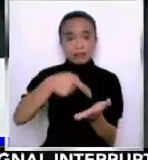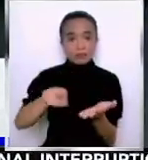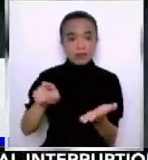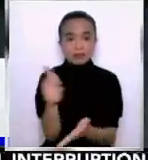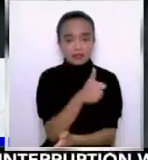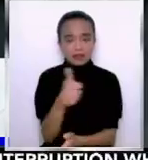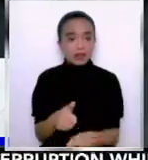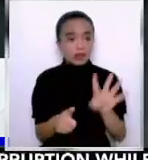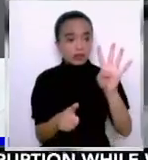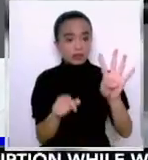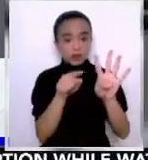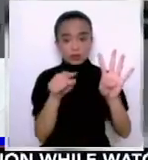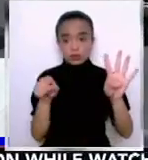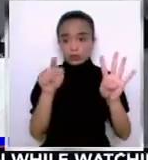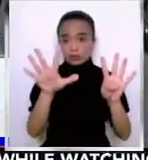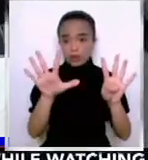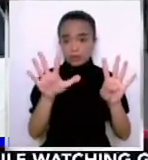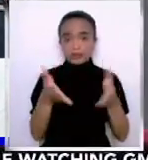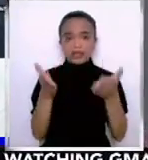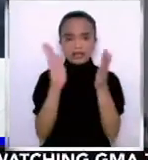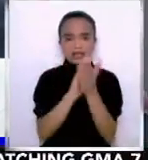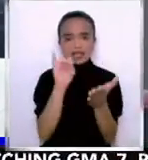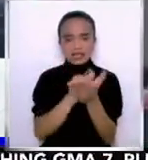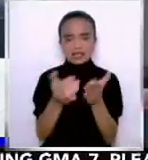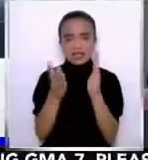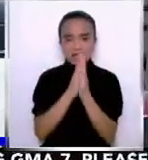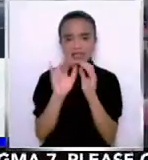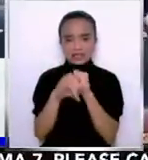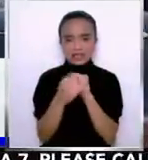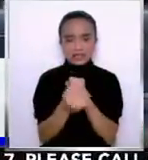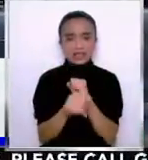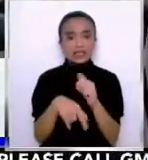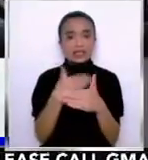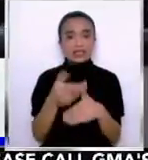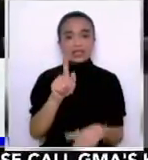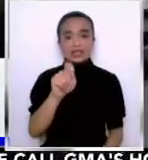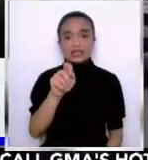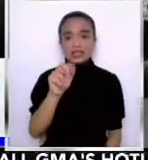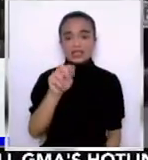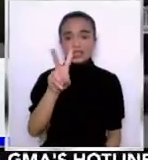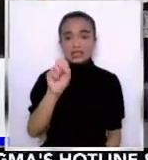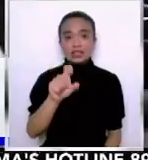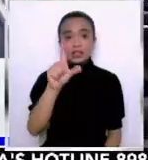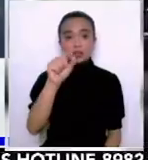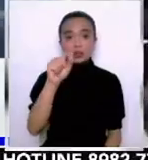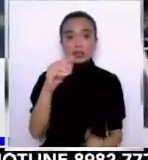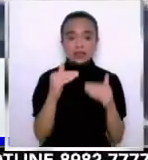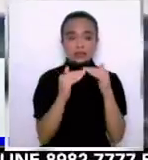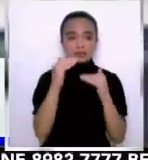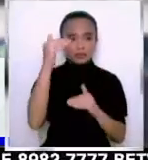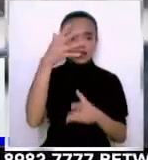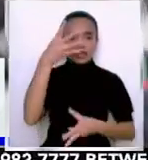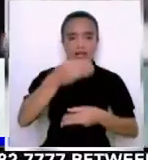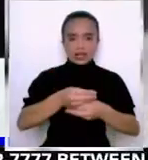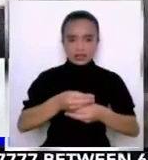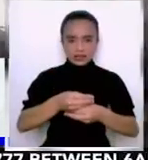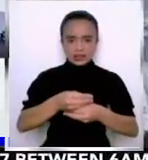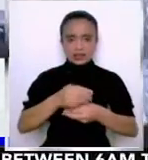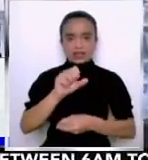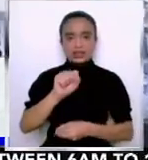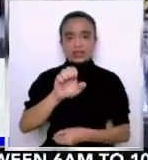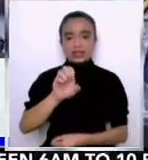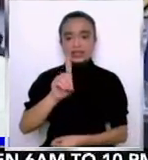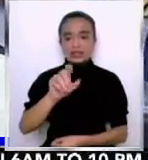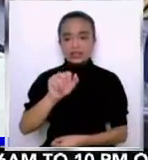ang hinihiling ng mga jeep. Ang ride-hailing taxi services naman lampas 20 pesos na dagdag sa sedan at lampas 30